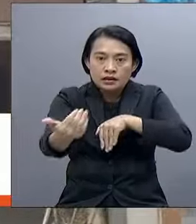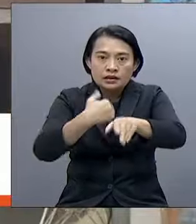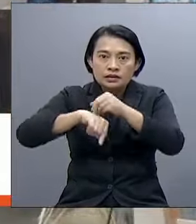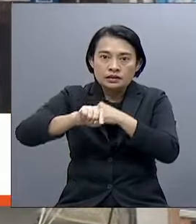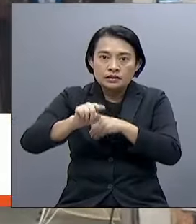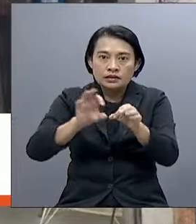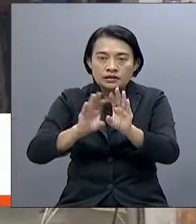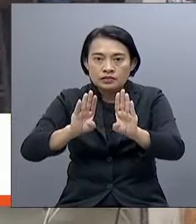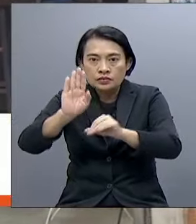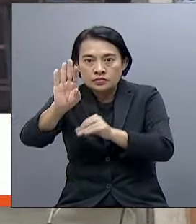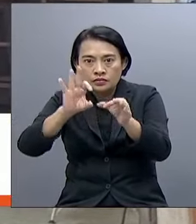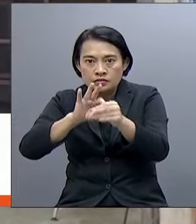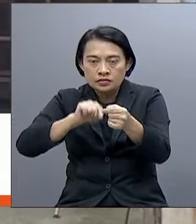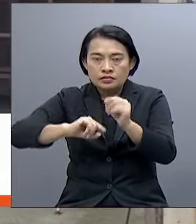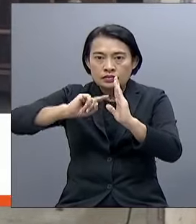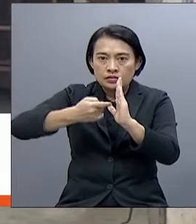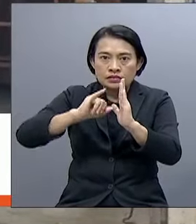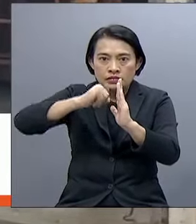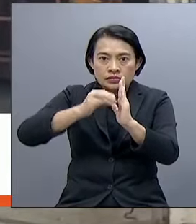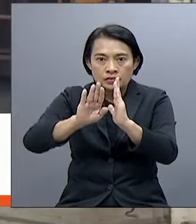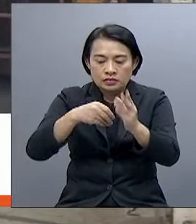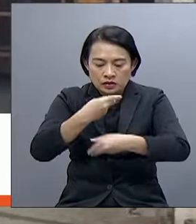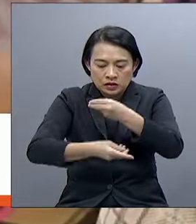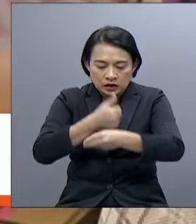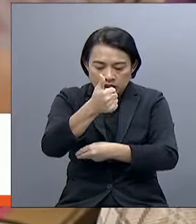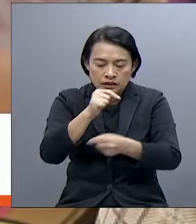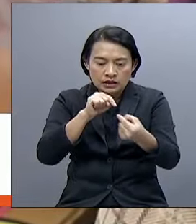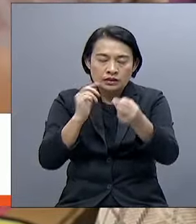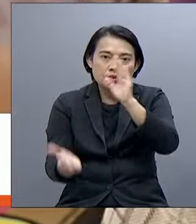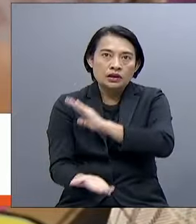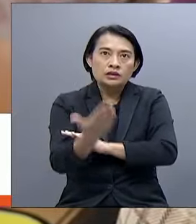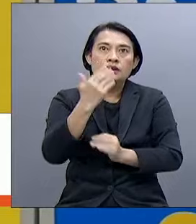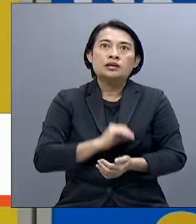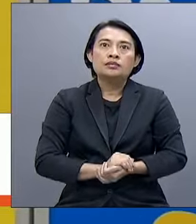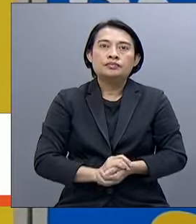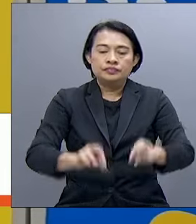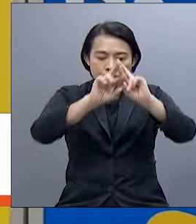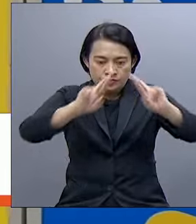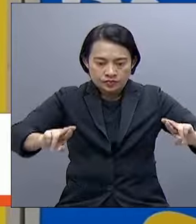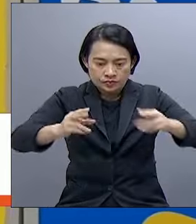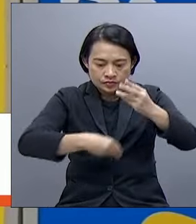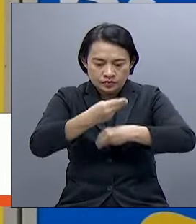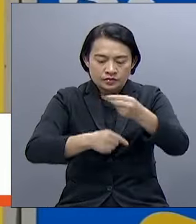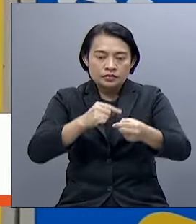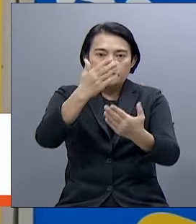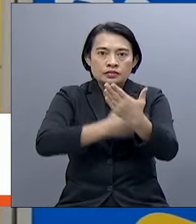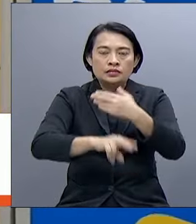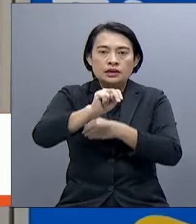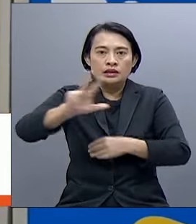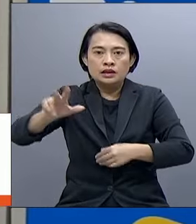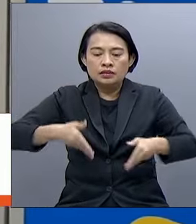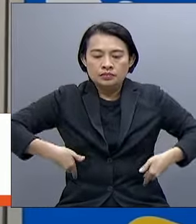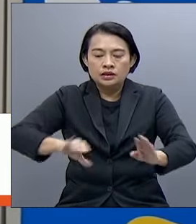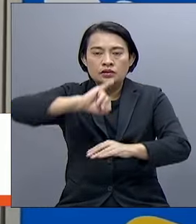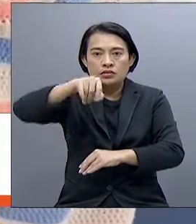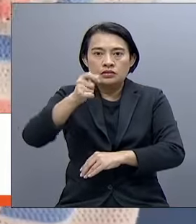ประตูศาลากลางจังหวัดขายดีกันตั้งแต่ตอนเช้าเช่นเดียวกับร้านขายสลาก N3 ที่ถนนจอมพลหลังอนุส